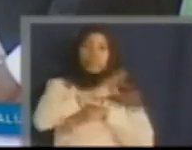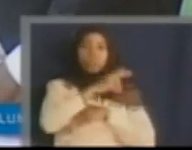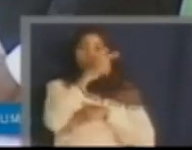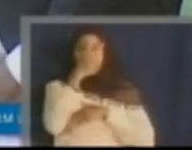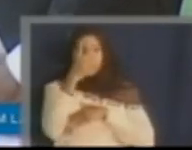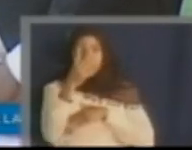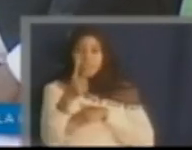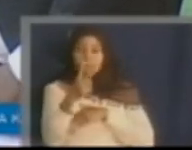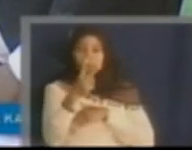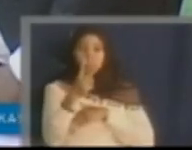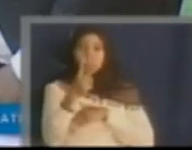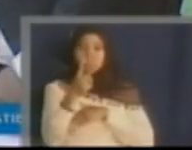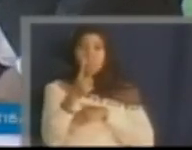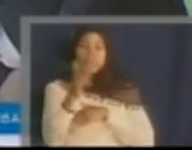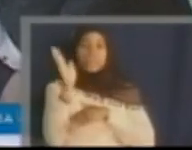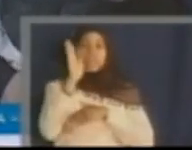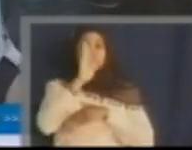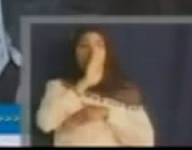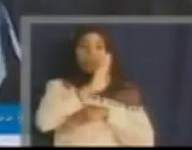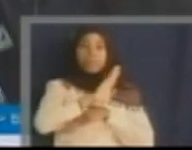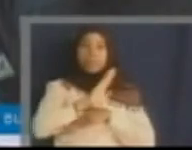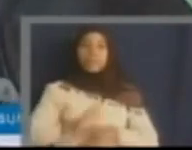orodha ya shughuli za leo zimemalizika.